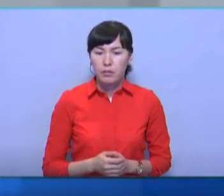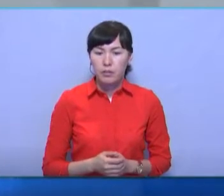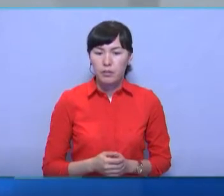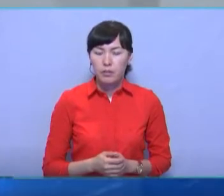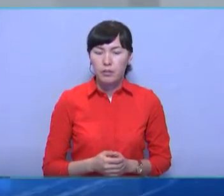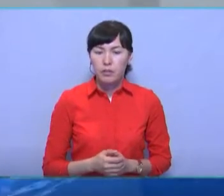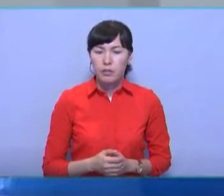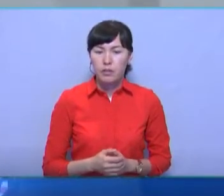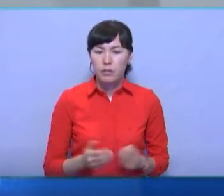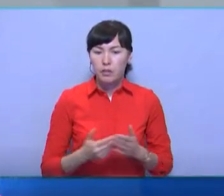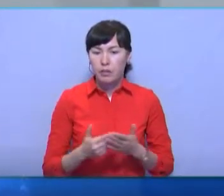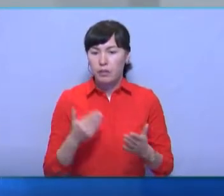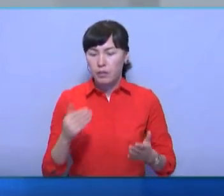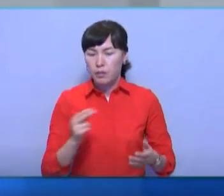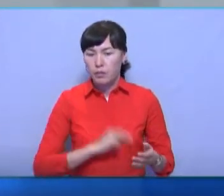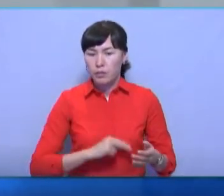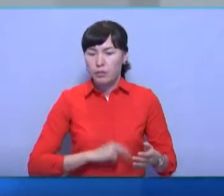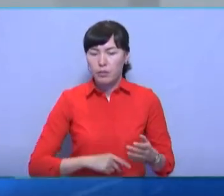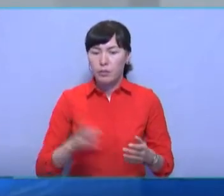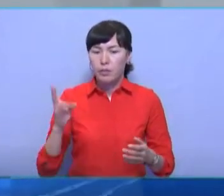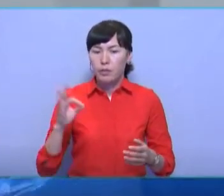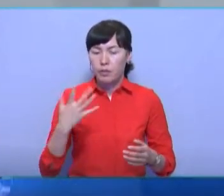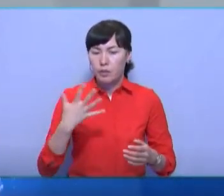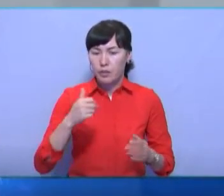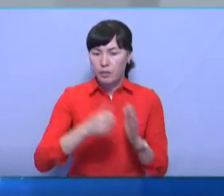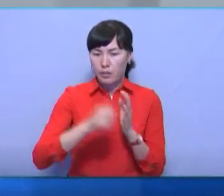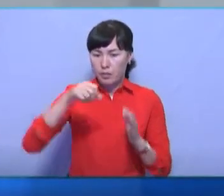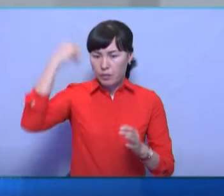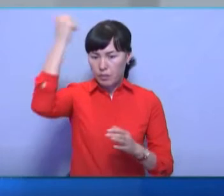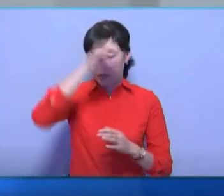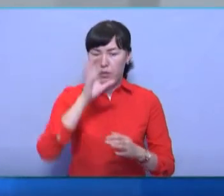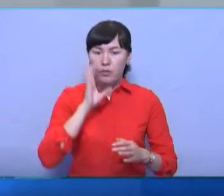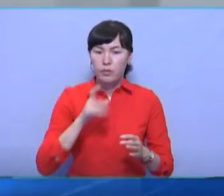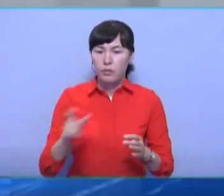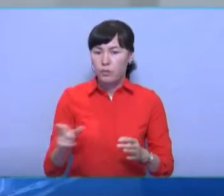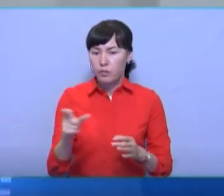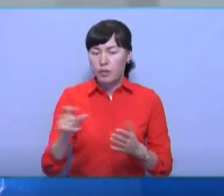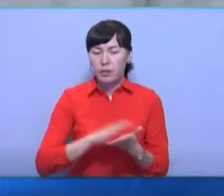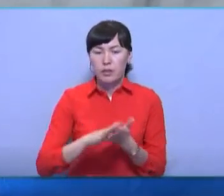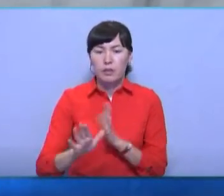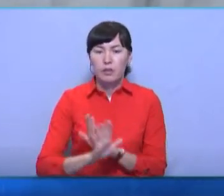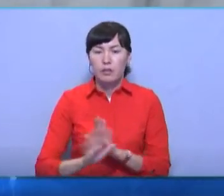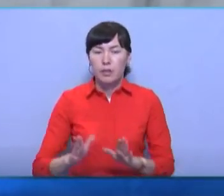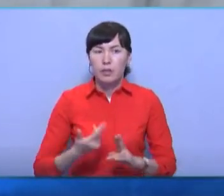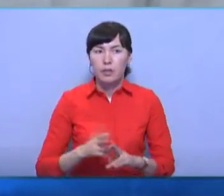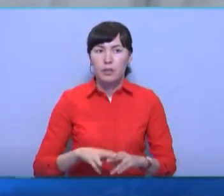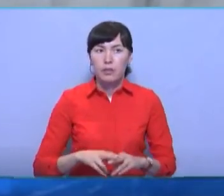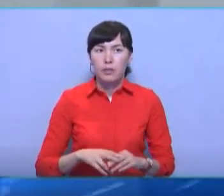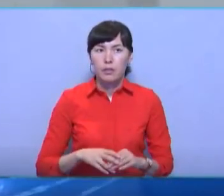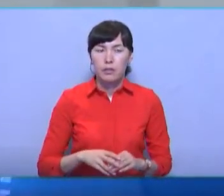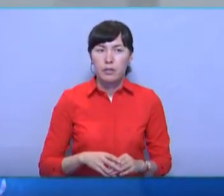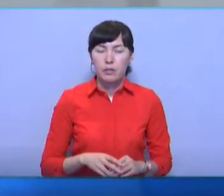кездейсо жағдайлардан алғандығын. Алайда 5-6 жыл көлемінде сол арналар тазаланған жоқ. Кеше соның куәсі